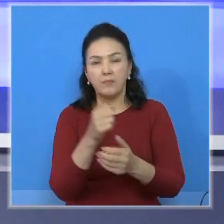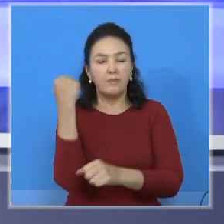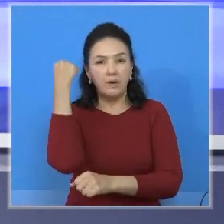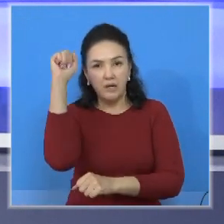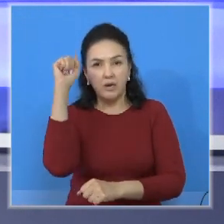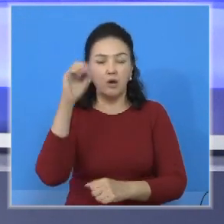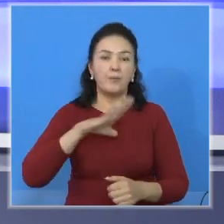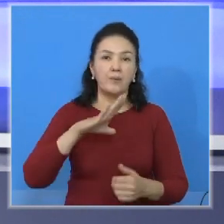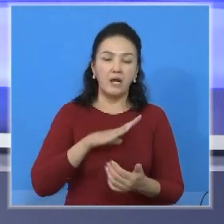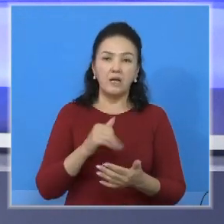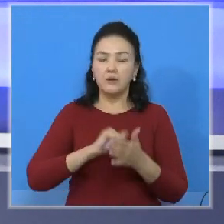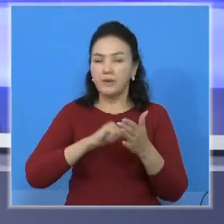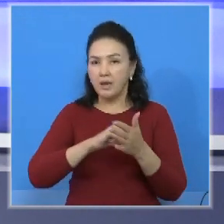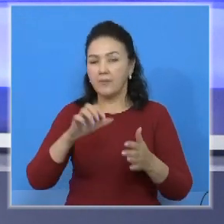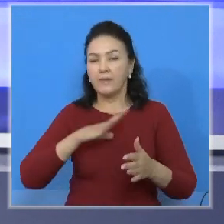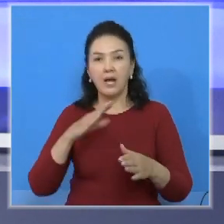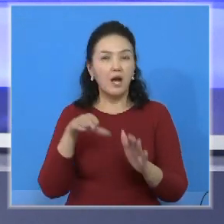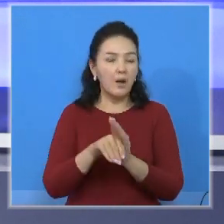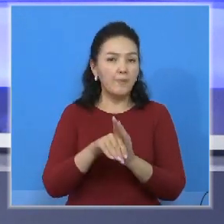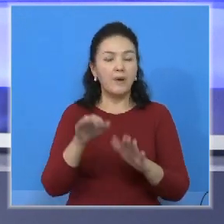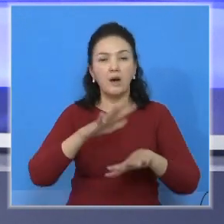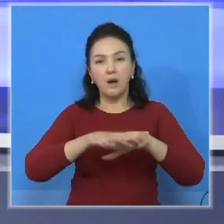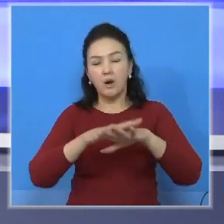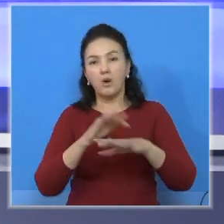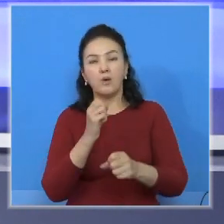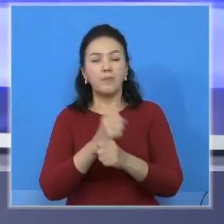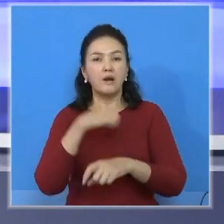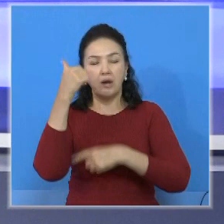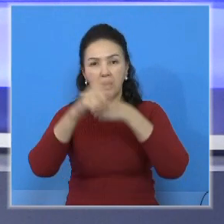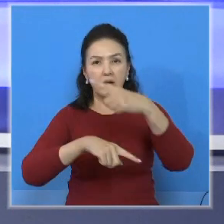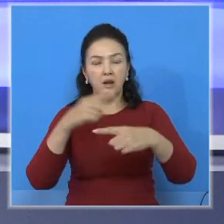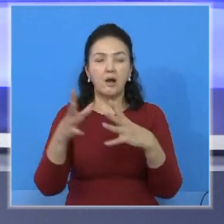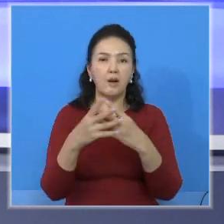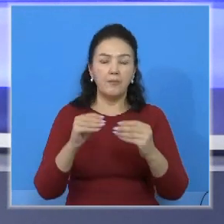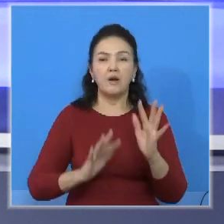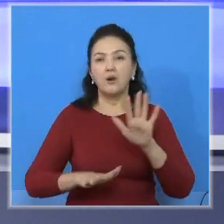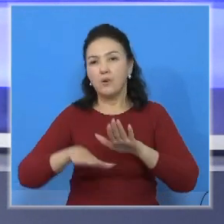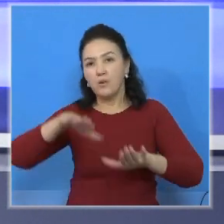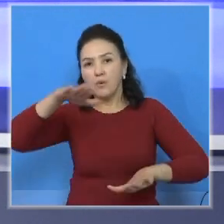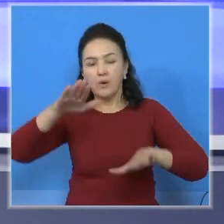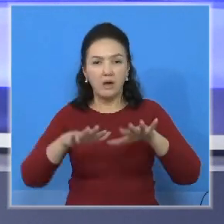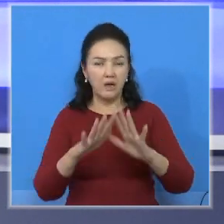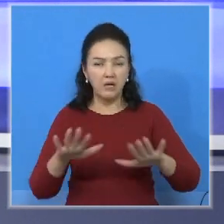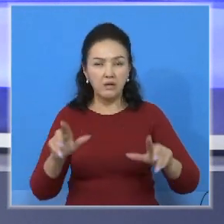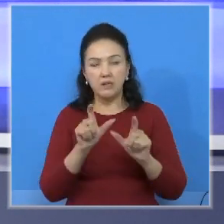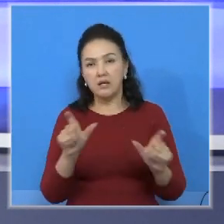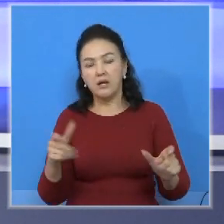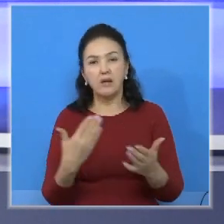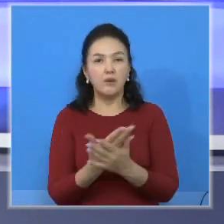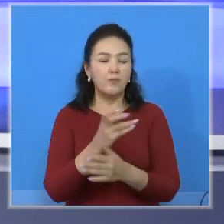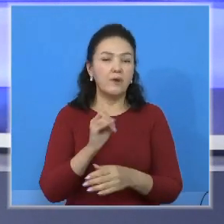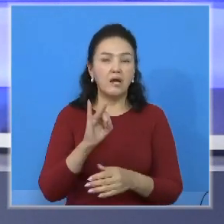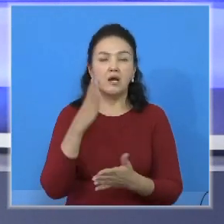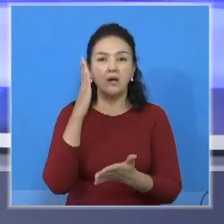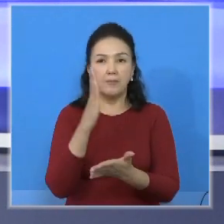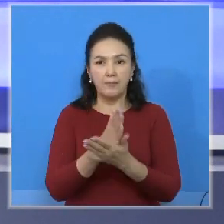жетістіктеріне серіктестері сеп болды. Олардың арасында банкпен ондаған жылдар бойы бірге өскен адамдар, сондай-ақ салыстырмалы түрде жаңа клиенттер